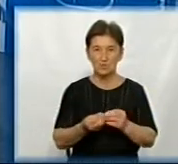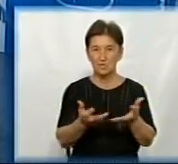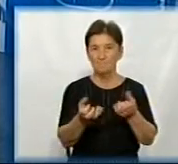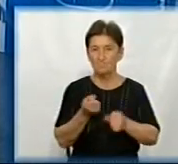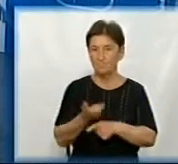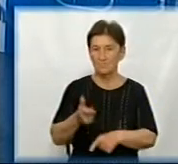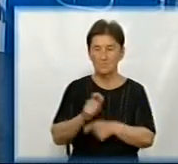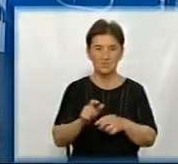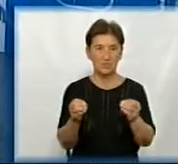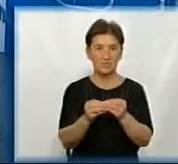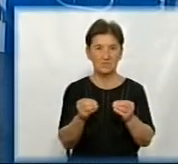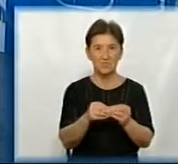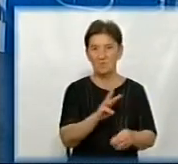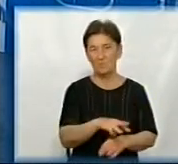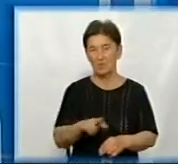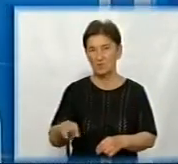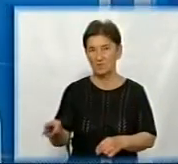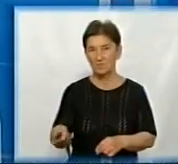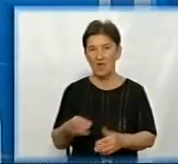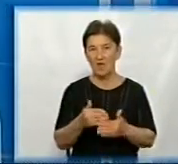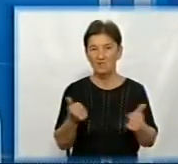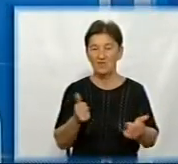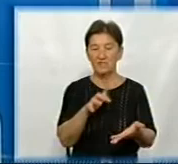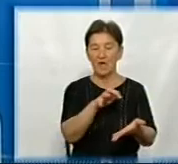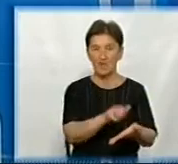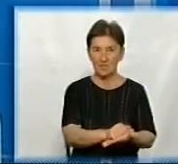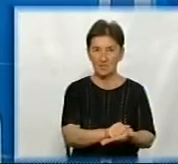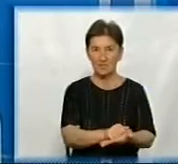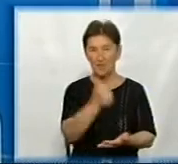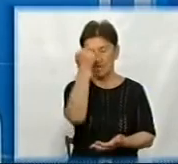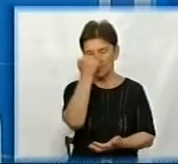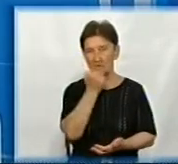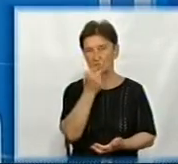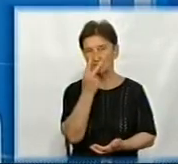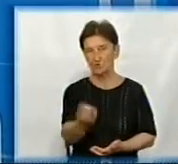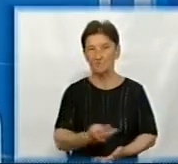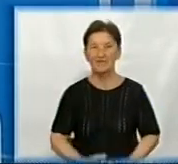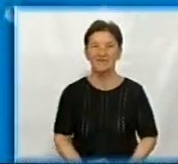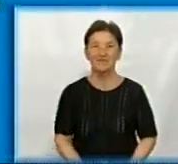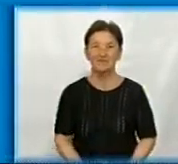мільйонів, які отримали за старим законом від оренди комунального майна. Дякую, що дивились. Хай щастить.